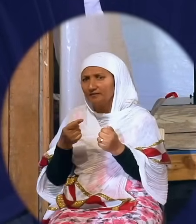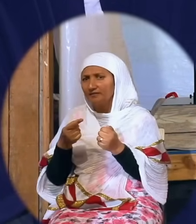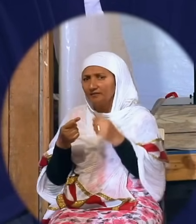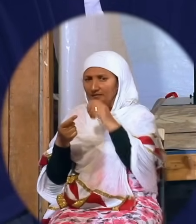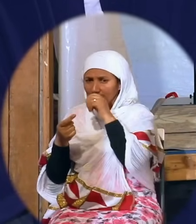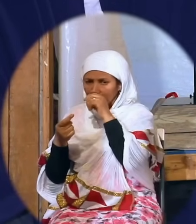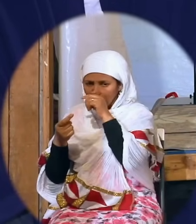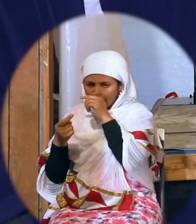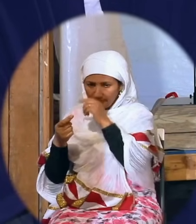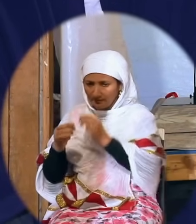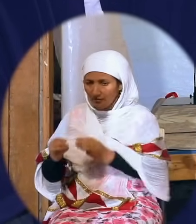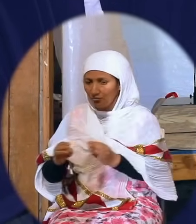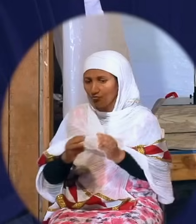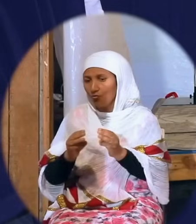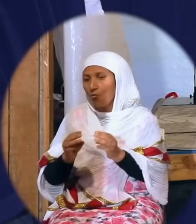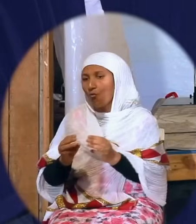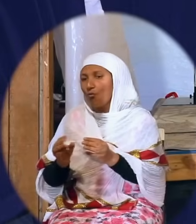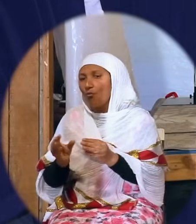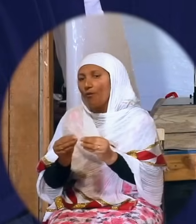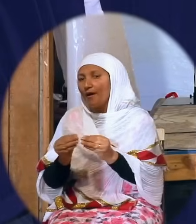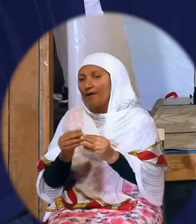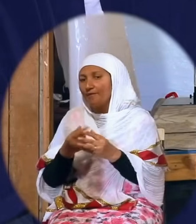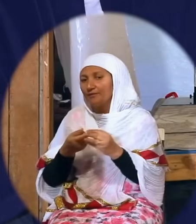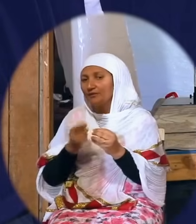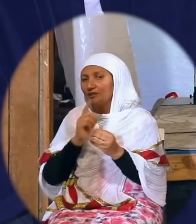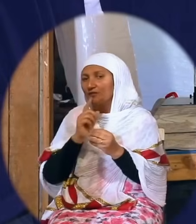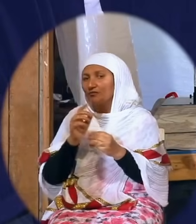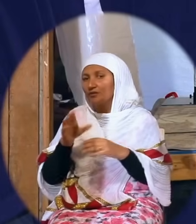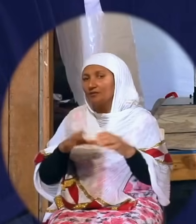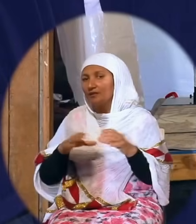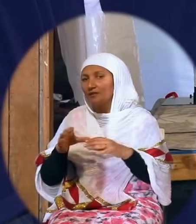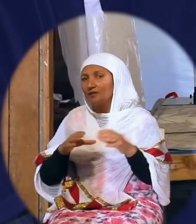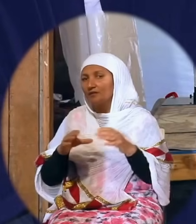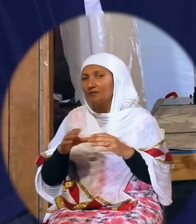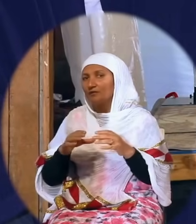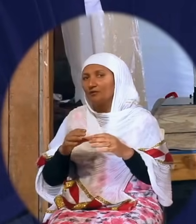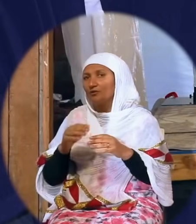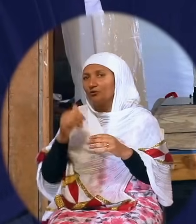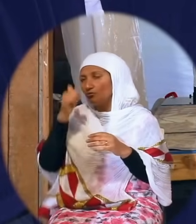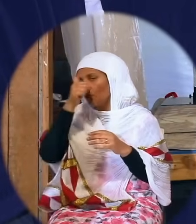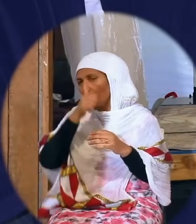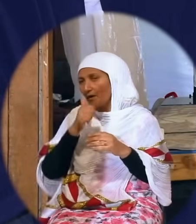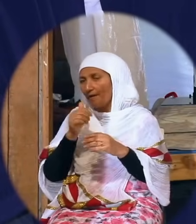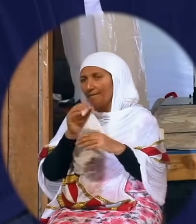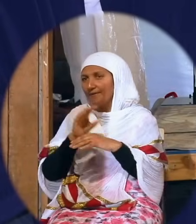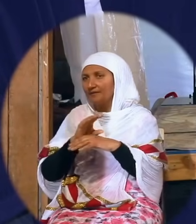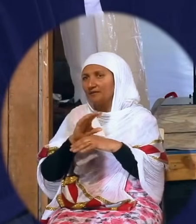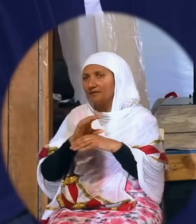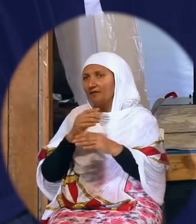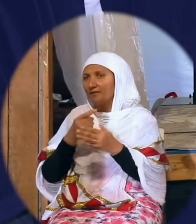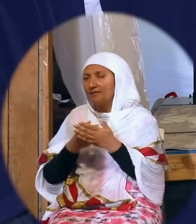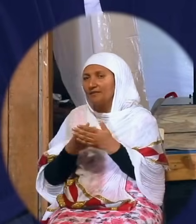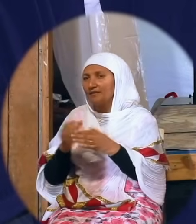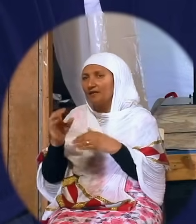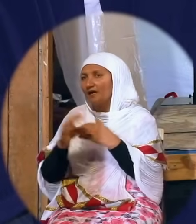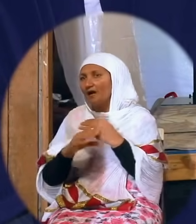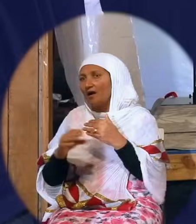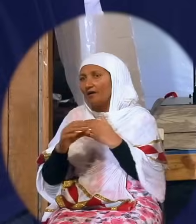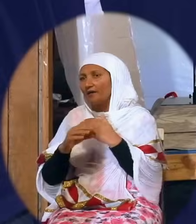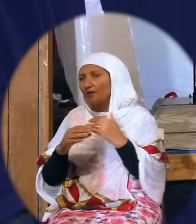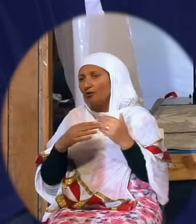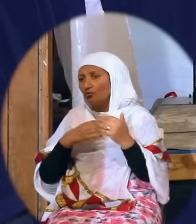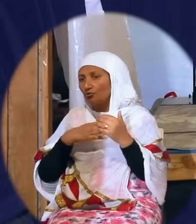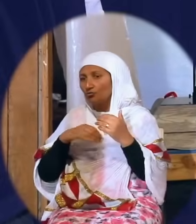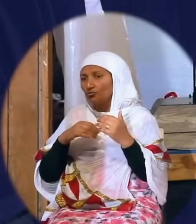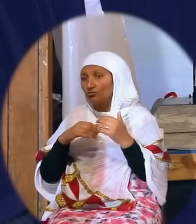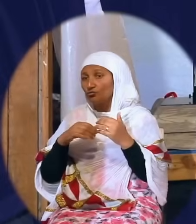ለይሄ ጉዞ ጉባኤ ብቻ አይደለም እንዳደርገው የሚገባ በትክክል ስካላደርገው ድረስ ኢትዮጵያ ቤተክርስቲያን በዚያ ሀገር ለነጮቹ እንደሚሸጡት